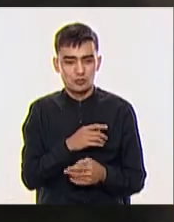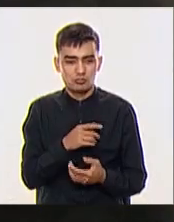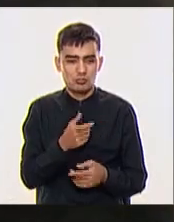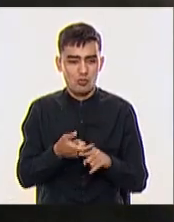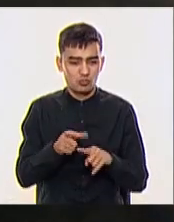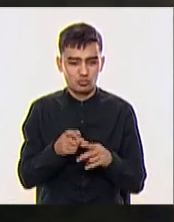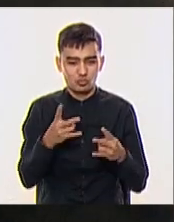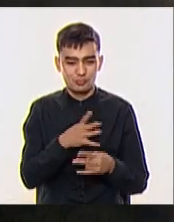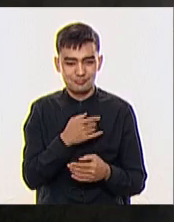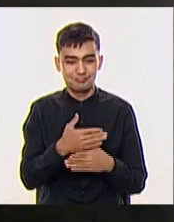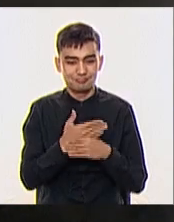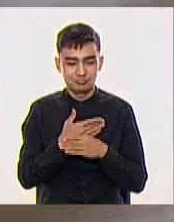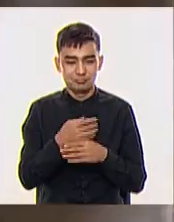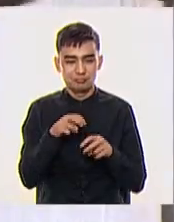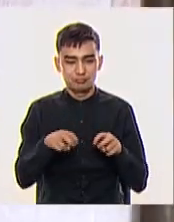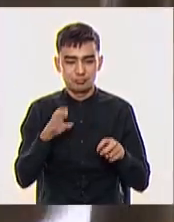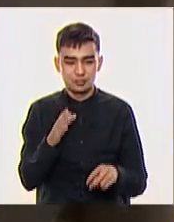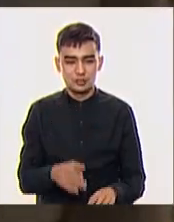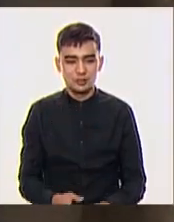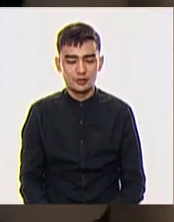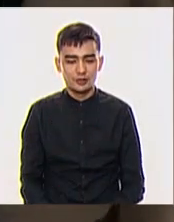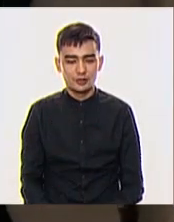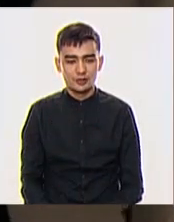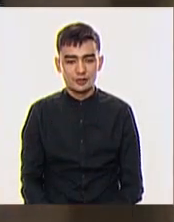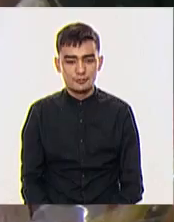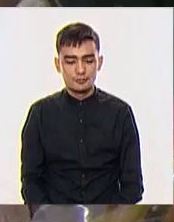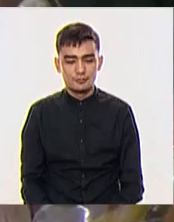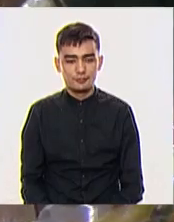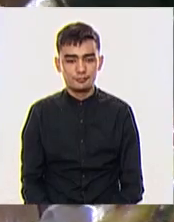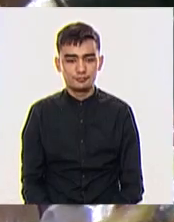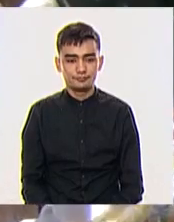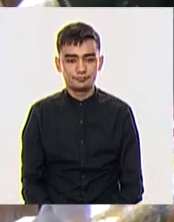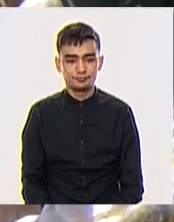нуждался в этой поддержке. Жанна Тайтенова, Сергей Шуйский, Информбюро, Алматы.